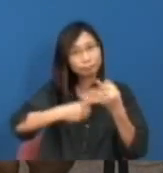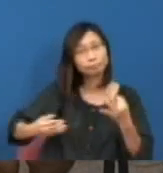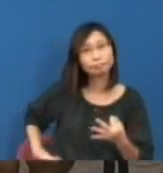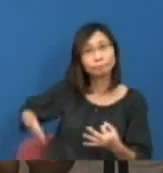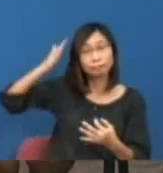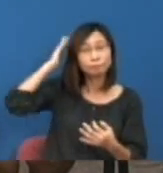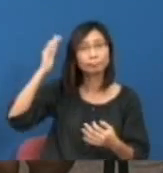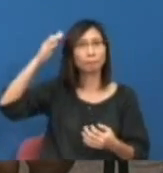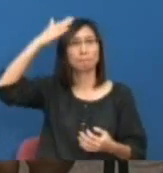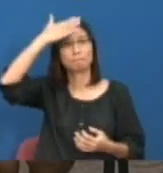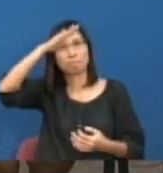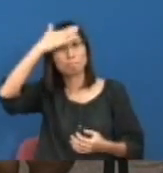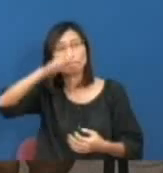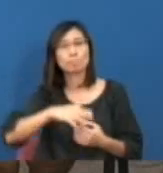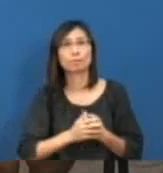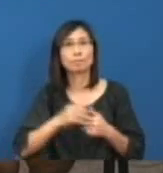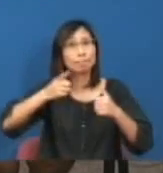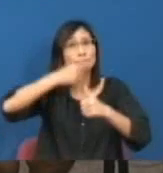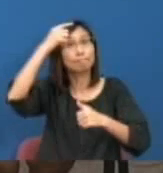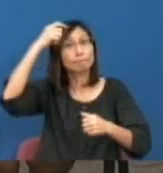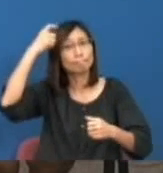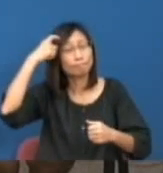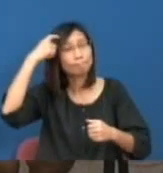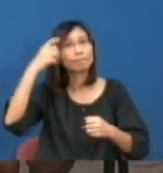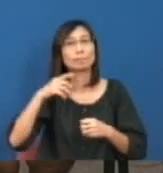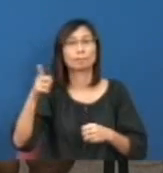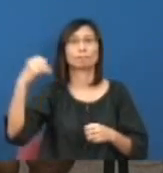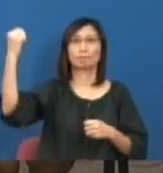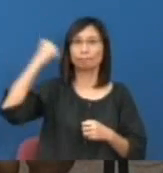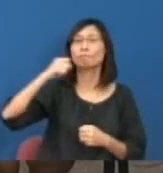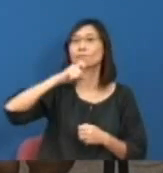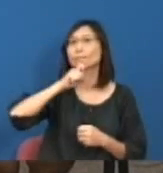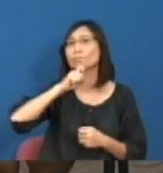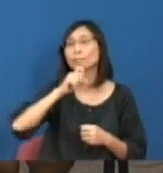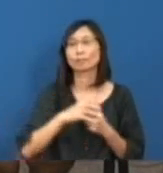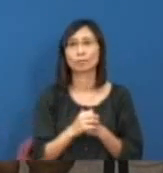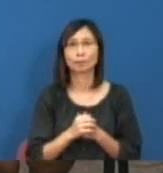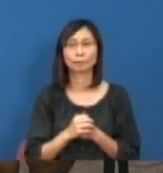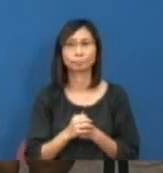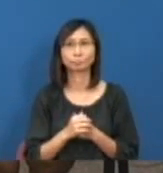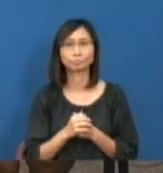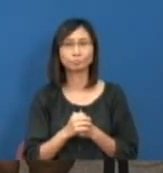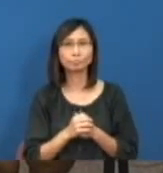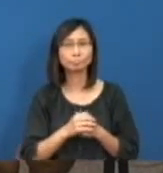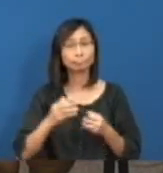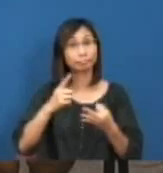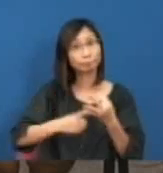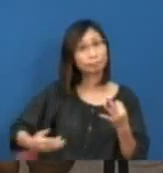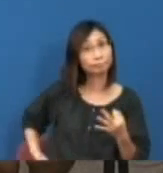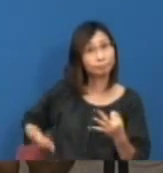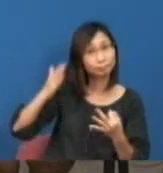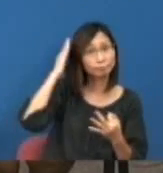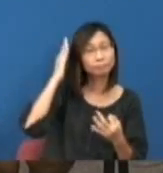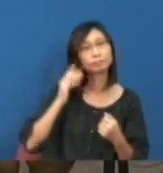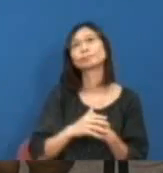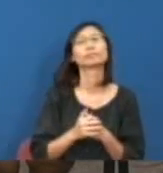有先見之明，看到原來他哋有實力，他哋覺得自己冇實力呢？即係話司徒華比